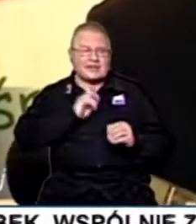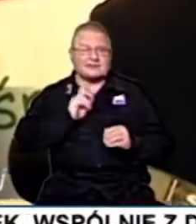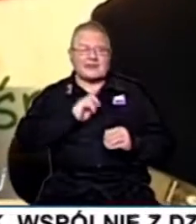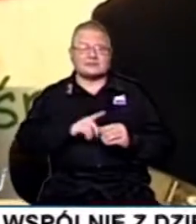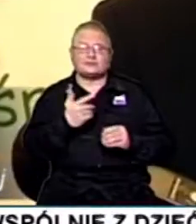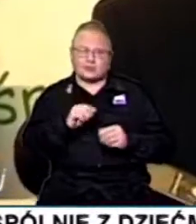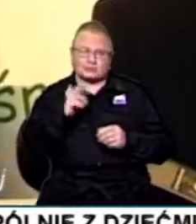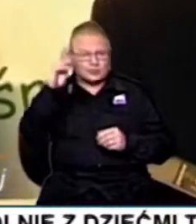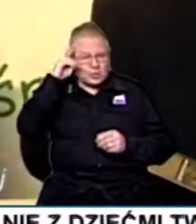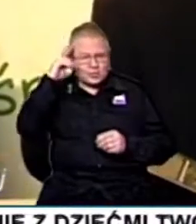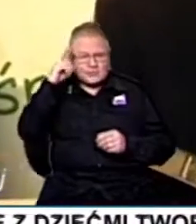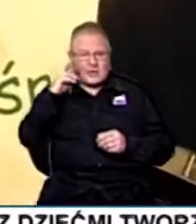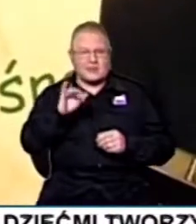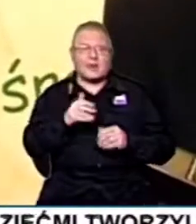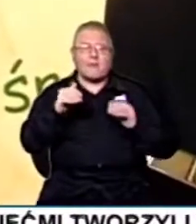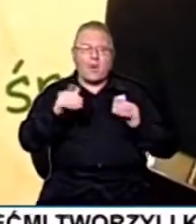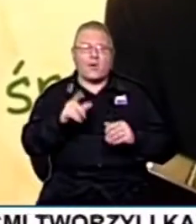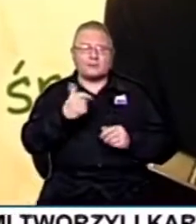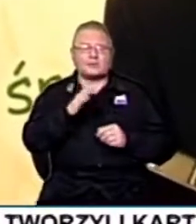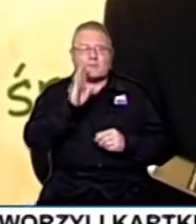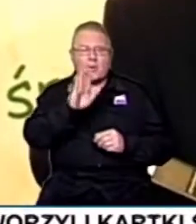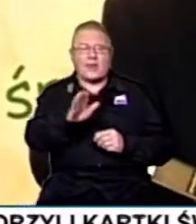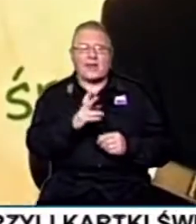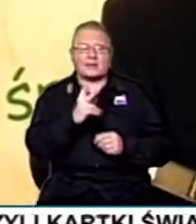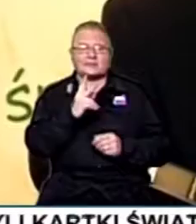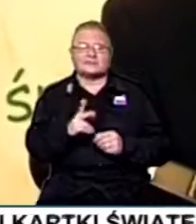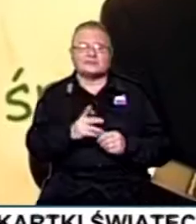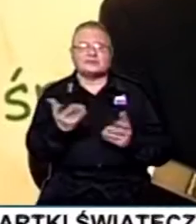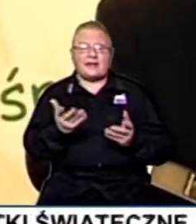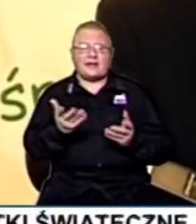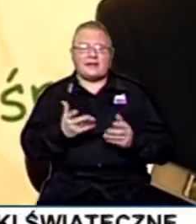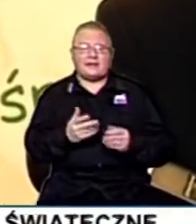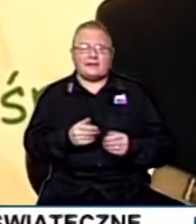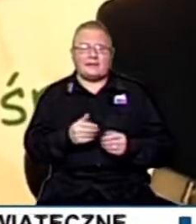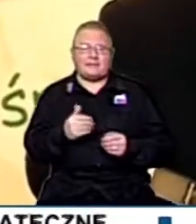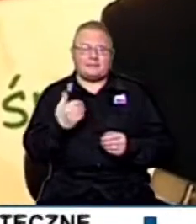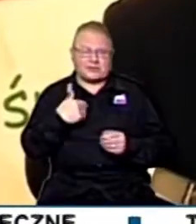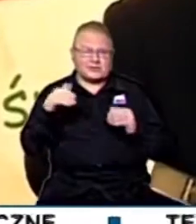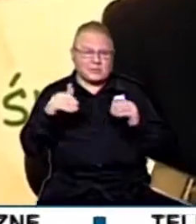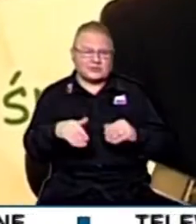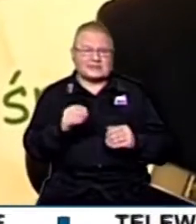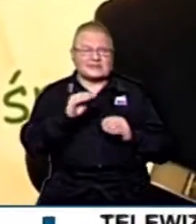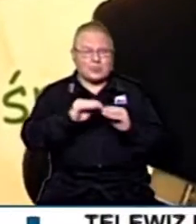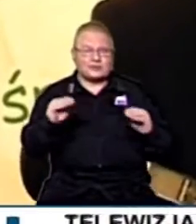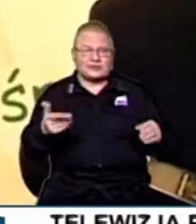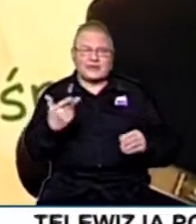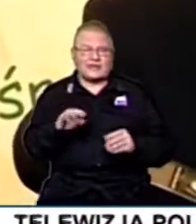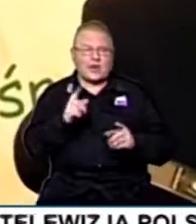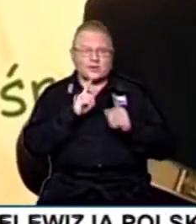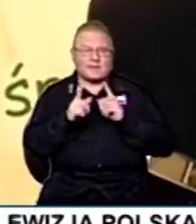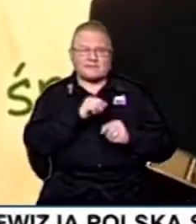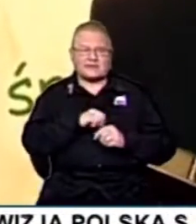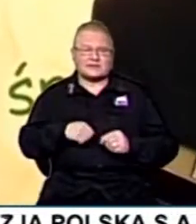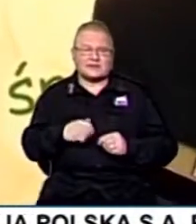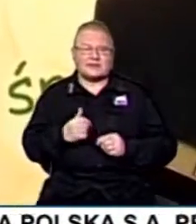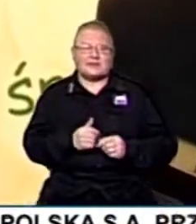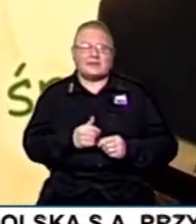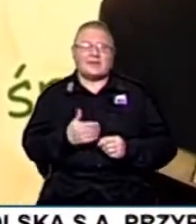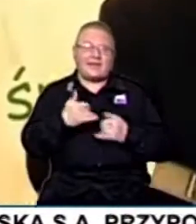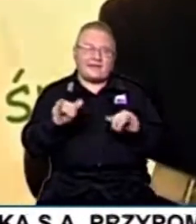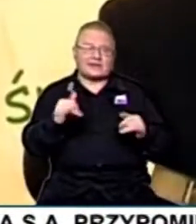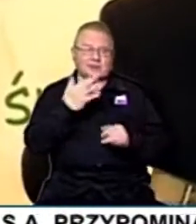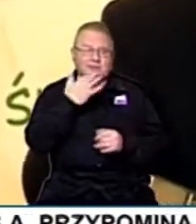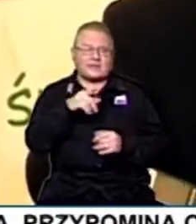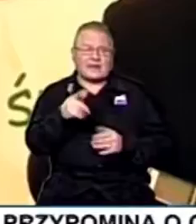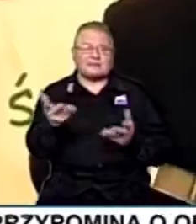zrozumiałe, ale też mogą się pojawiać tam, gdzie być może z nauczycielami się nie rozmawia. Czyli inaczej mówiąc, tam